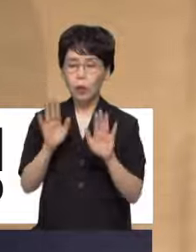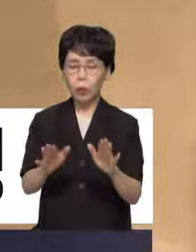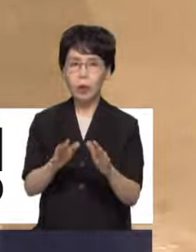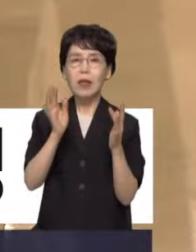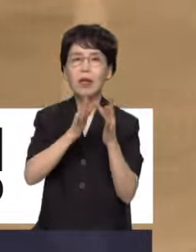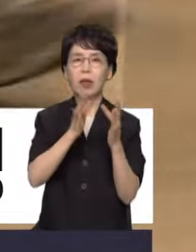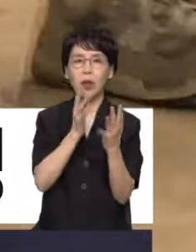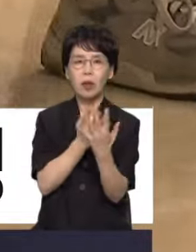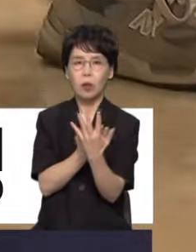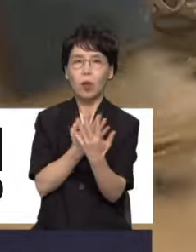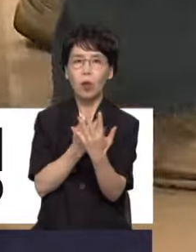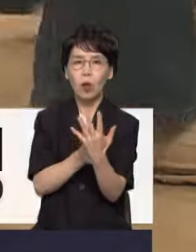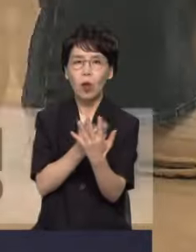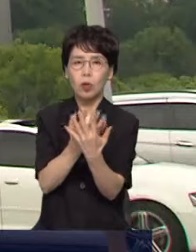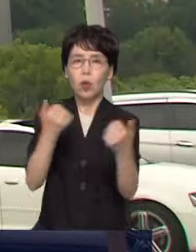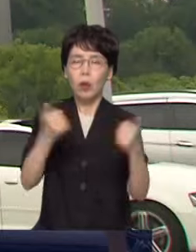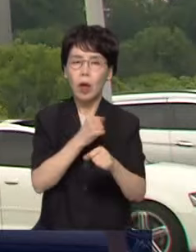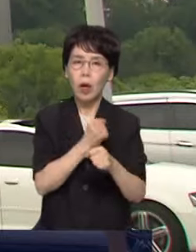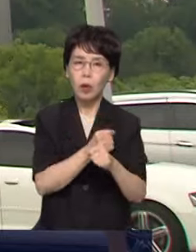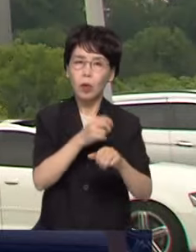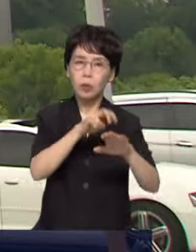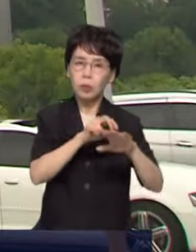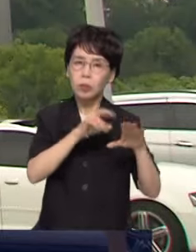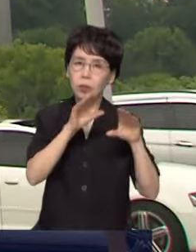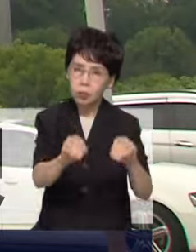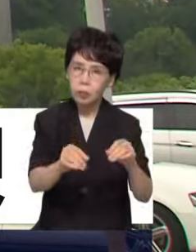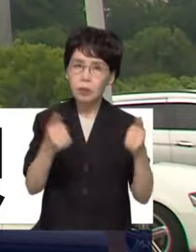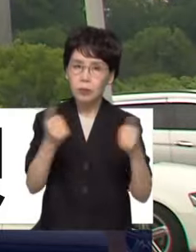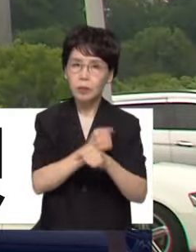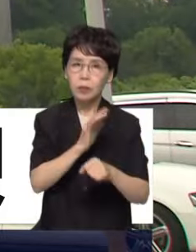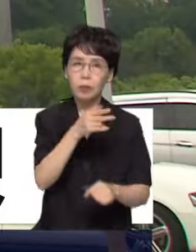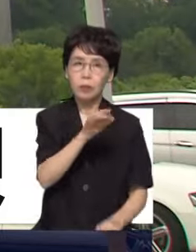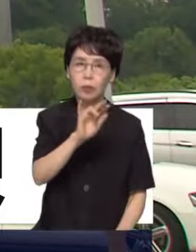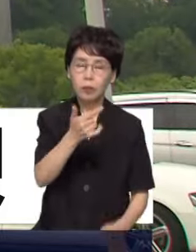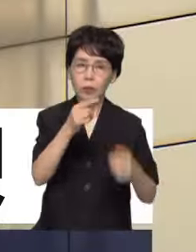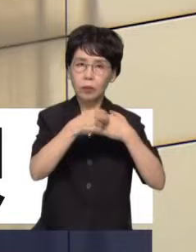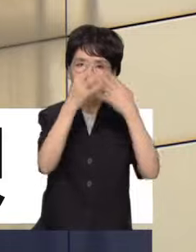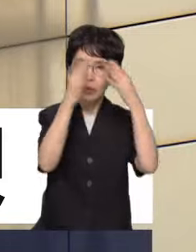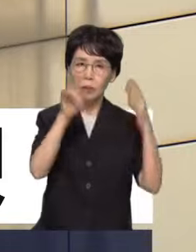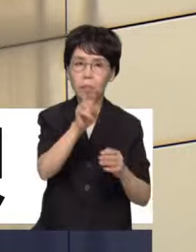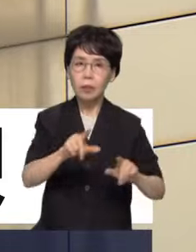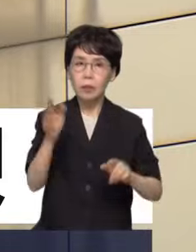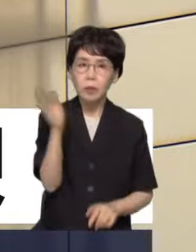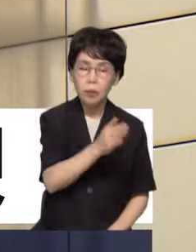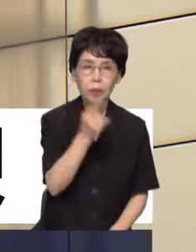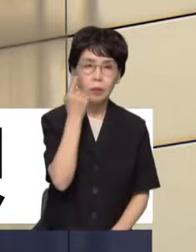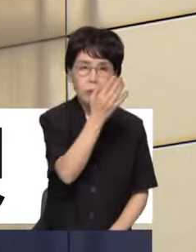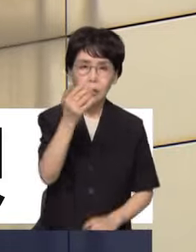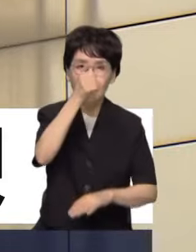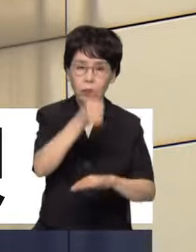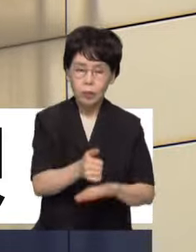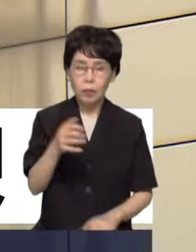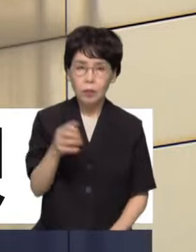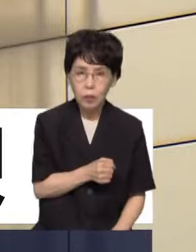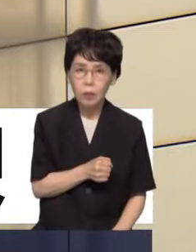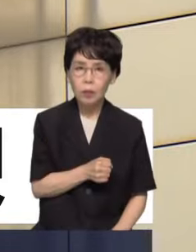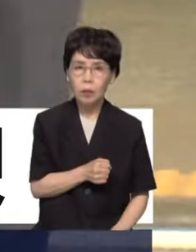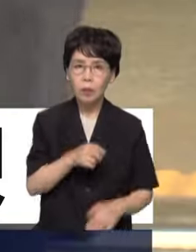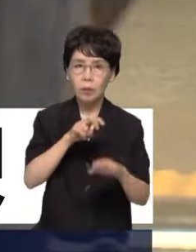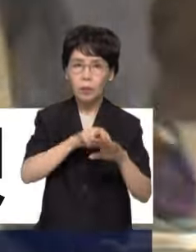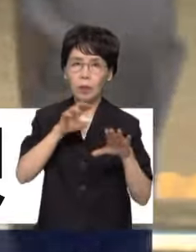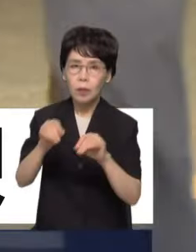열고 휴진 여부를 결정합니다. 성균관 의대 교수들은 지난 20일부터 진행한 설문조사 결과 등을 토대로 휴진